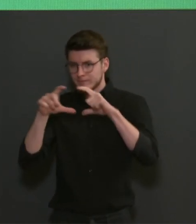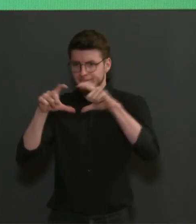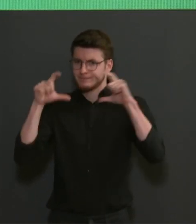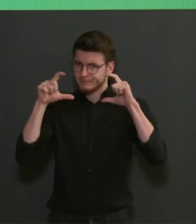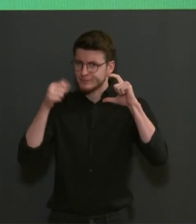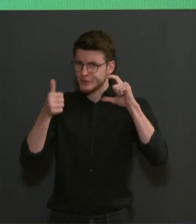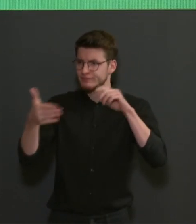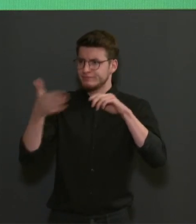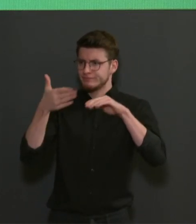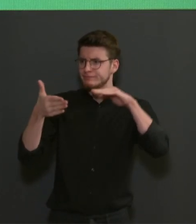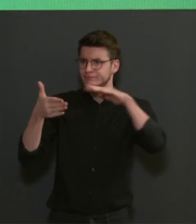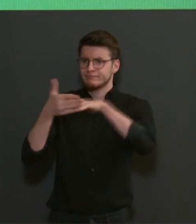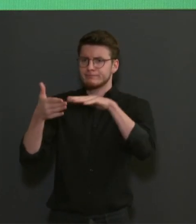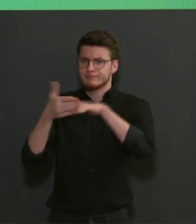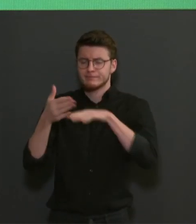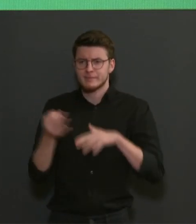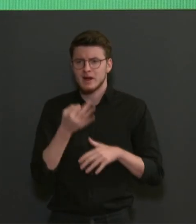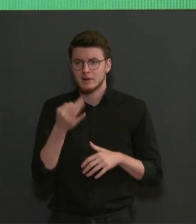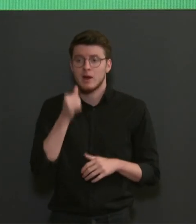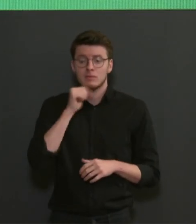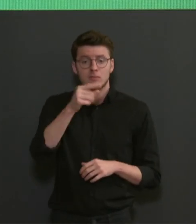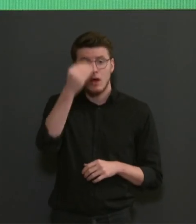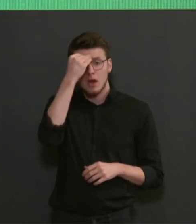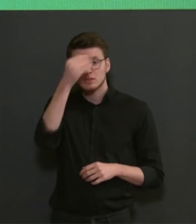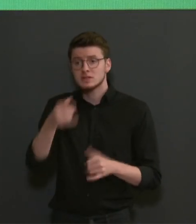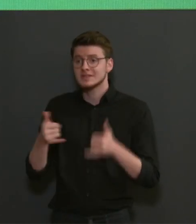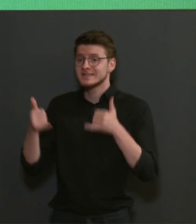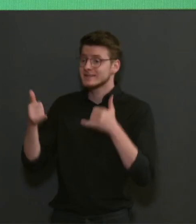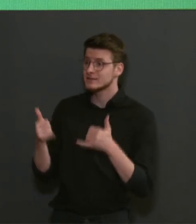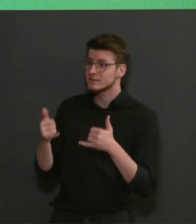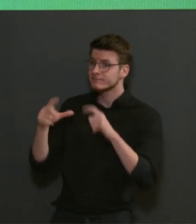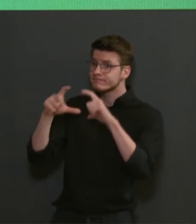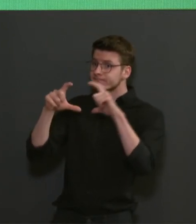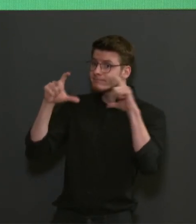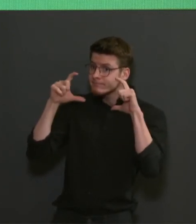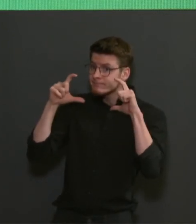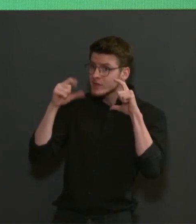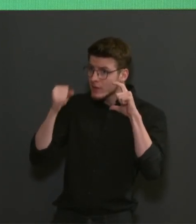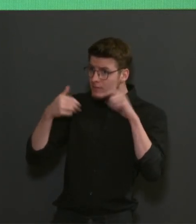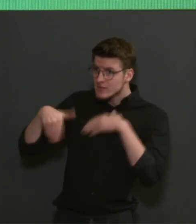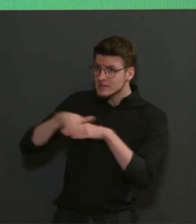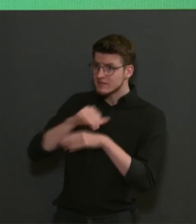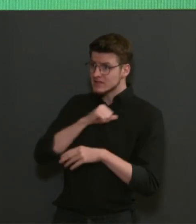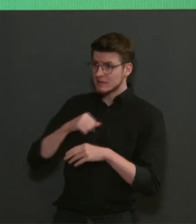met behulp van een masker in de klas, in de publieke ruimte en op straat.